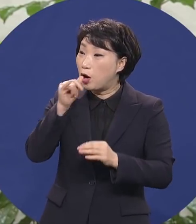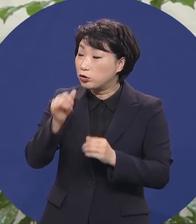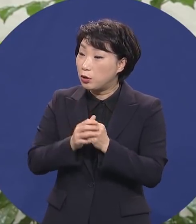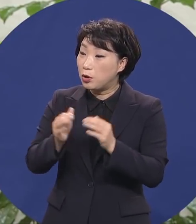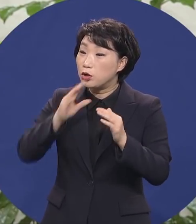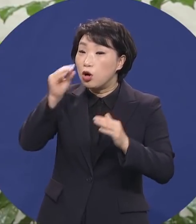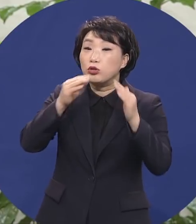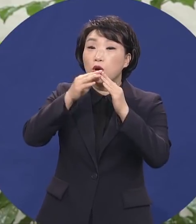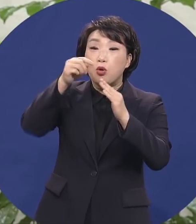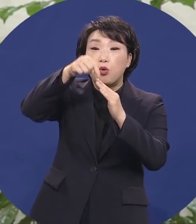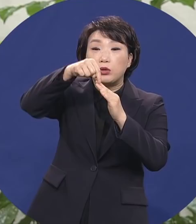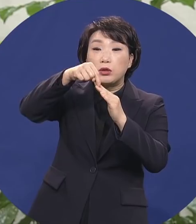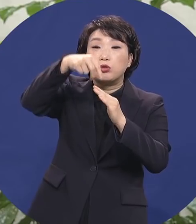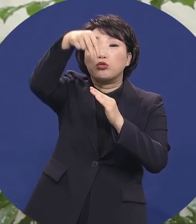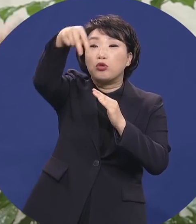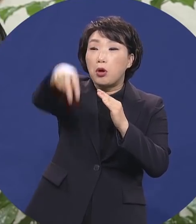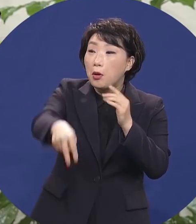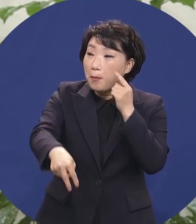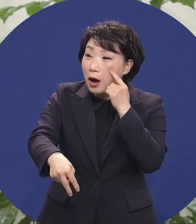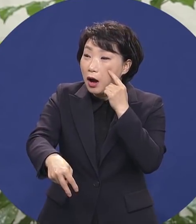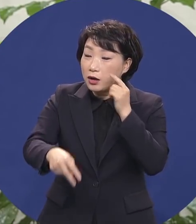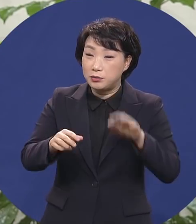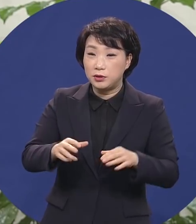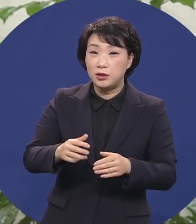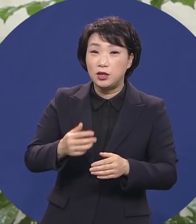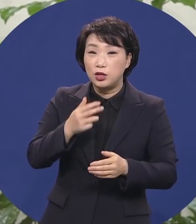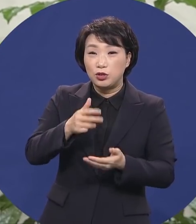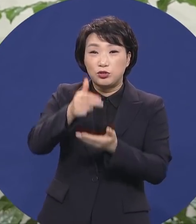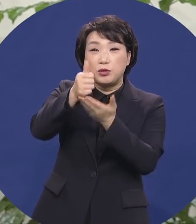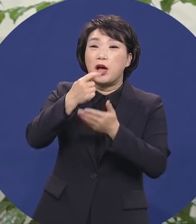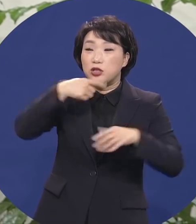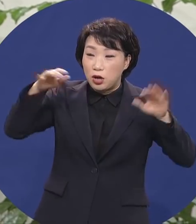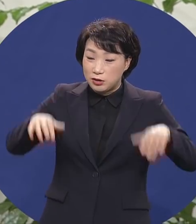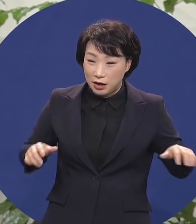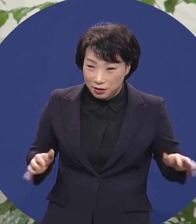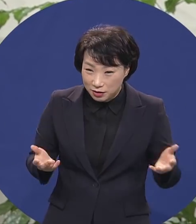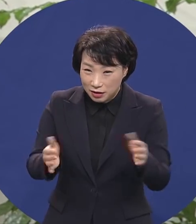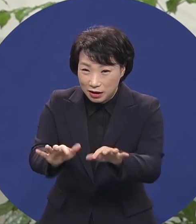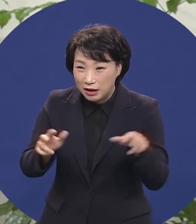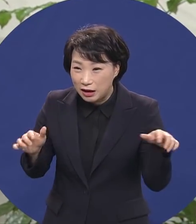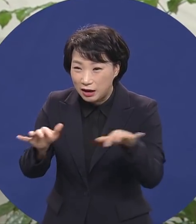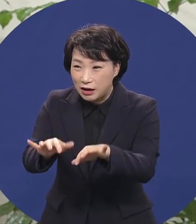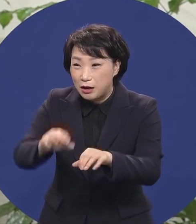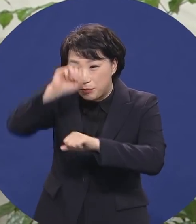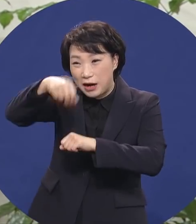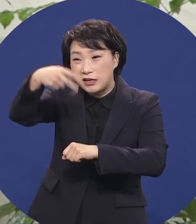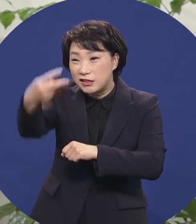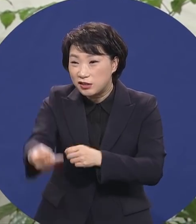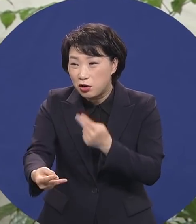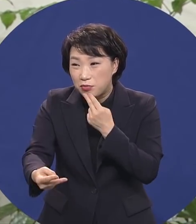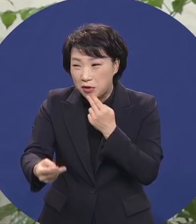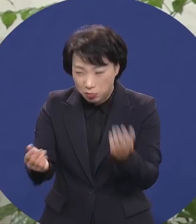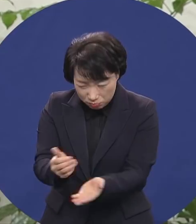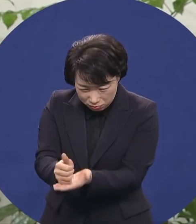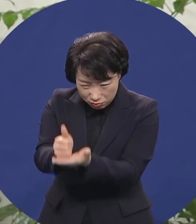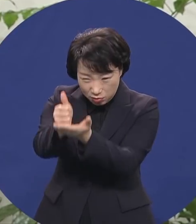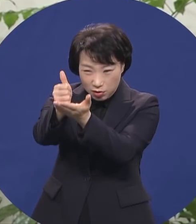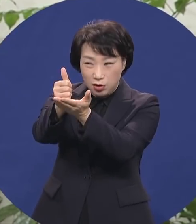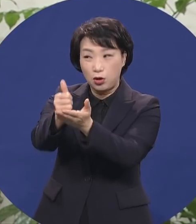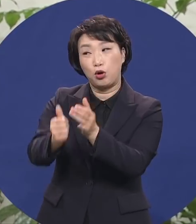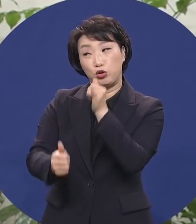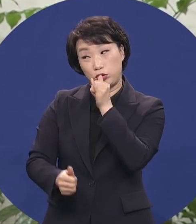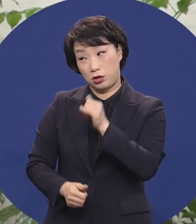한번 뛰어내려봐. 그러면 주의 사자가 네 발이 땅에 부딪히지 않도록 받들어 모신다고